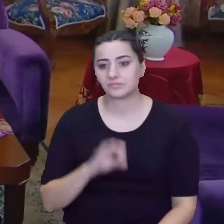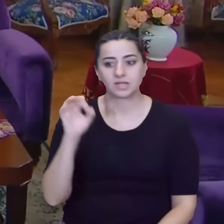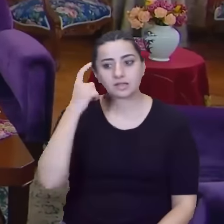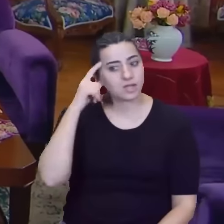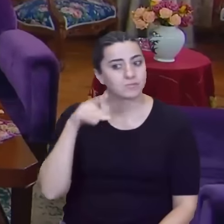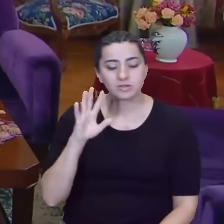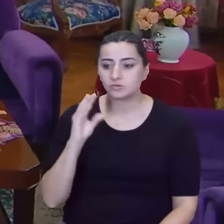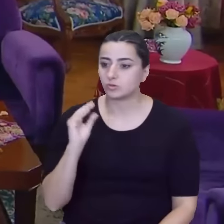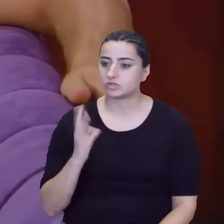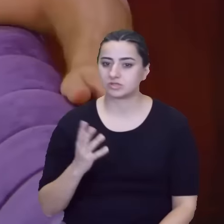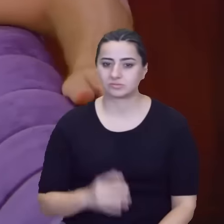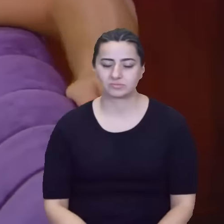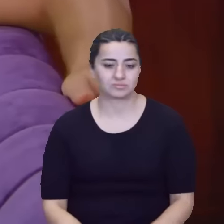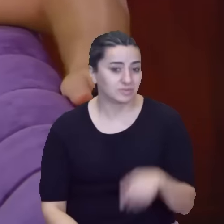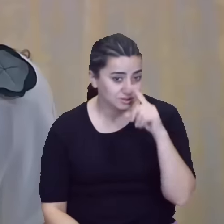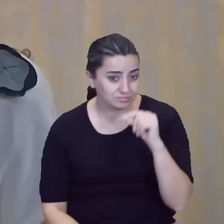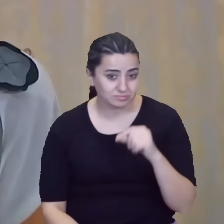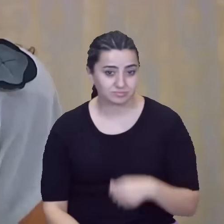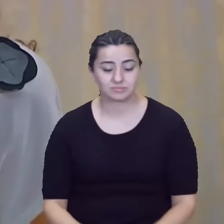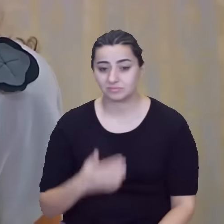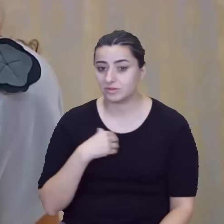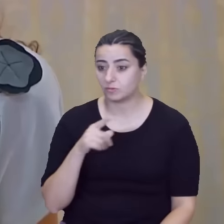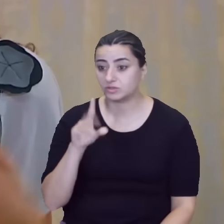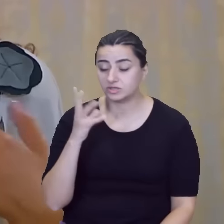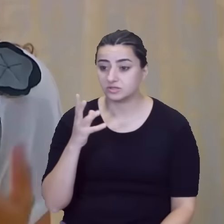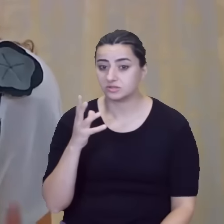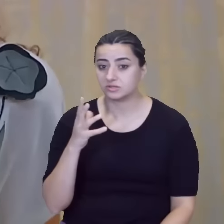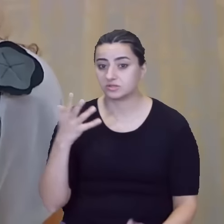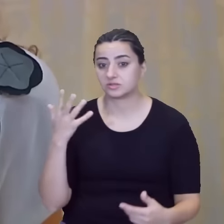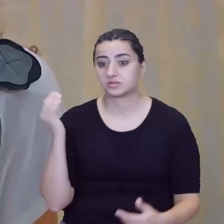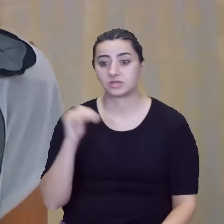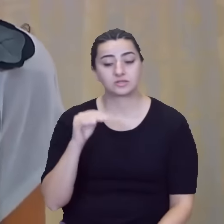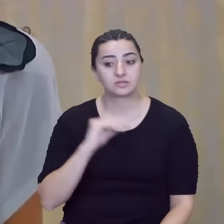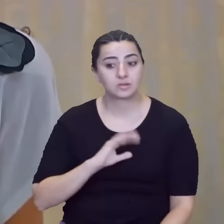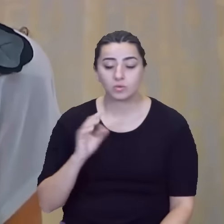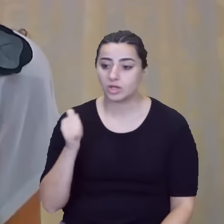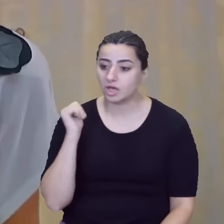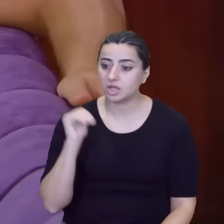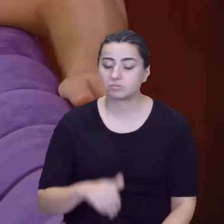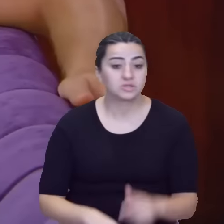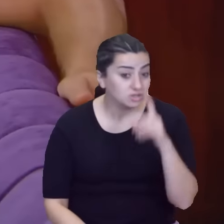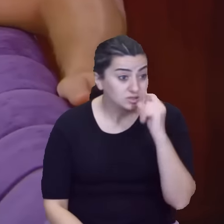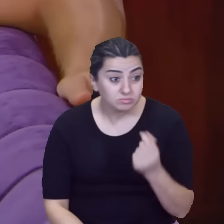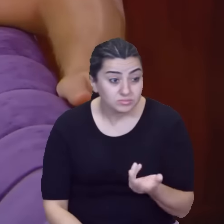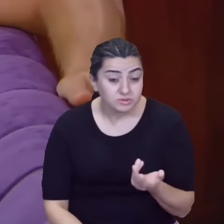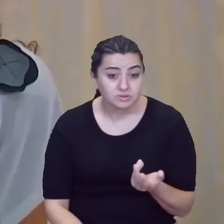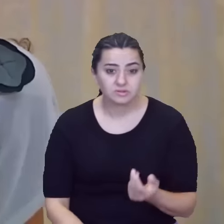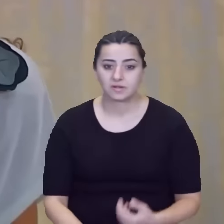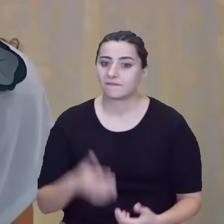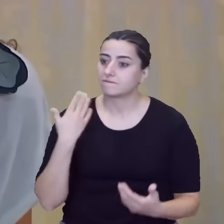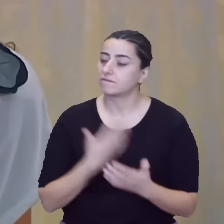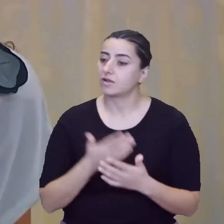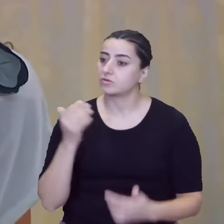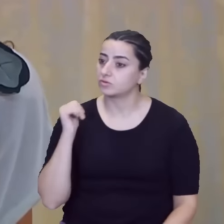tahmin etmezdim ya. Çok şaşırdım. Kim? İşte ben de ona şaşırdım diyorum. Yani geleceğini hiç tahmin etmiş. Dönmüş demek yani. Kim dönmüş? Vay vay